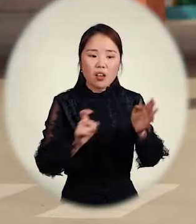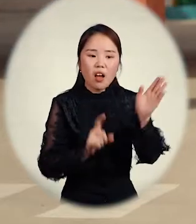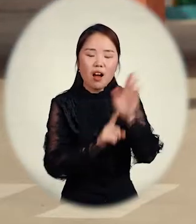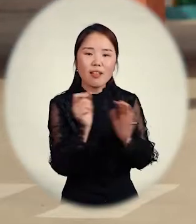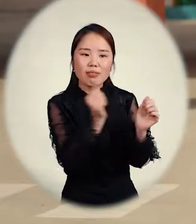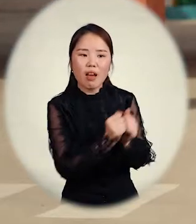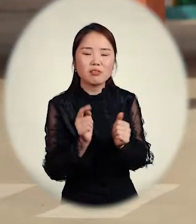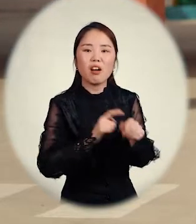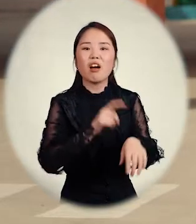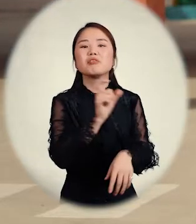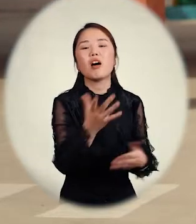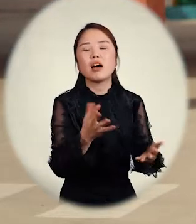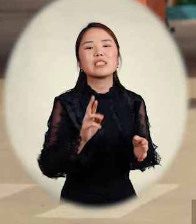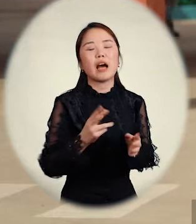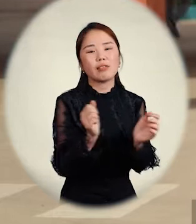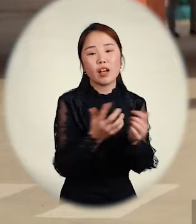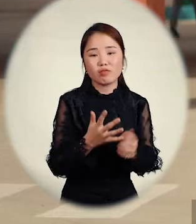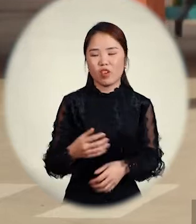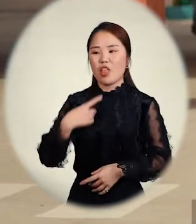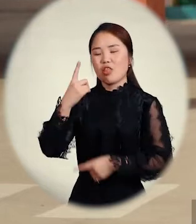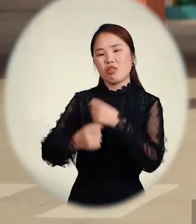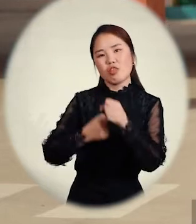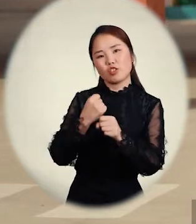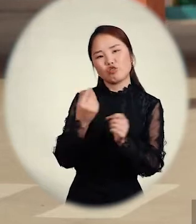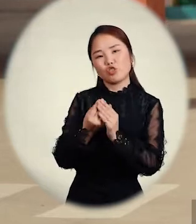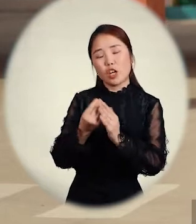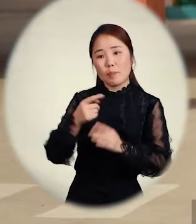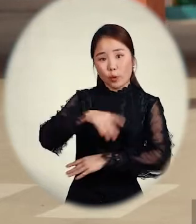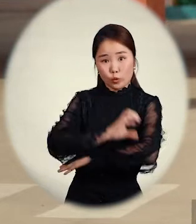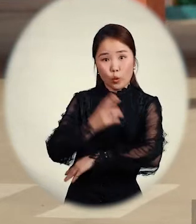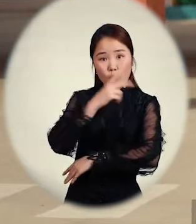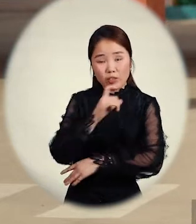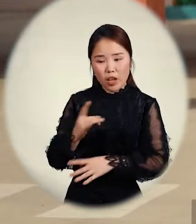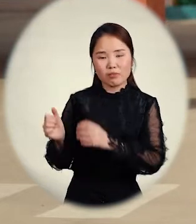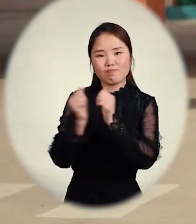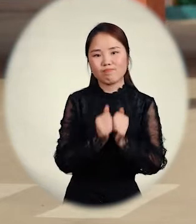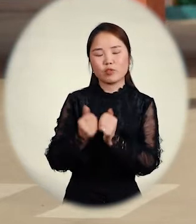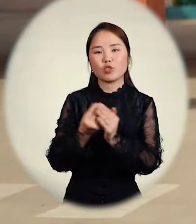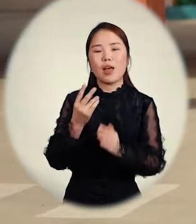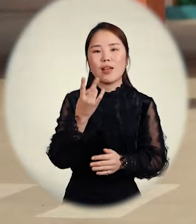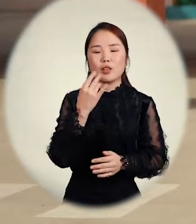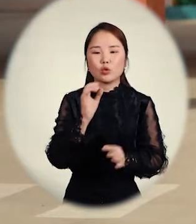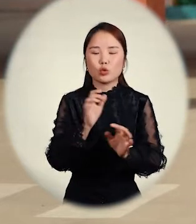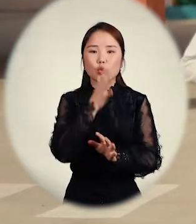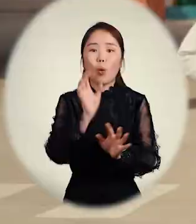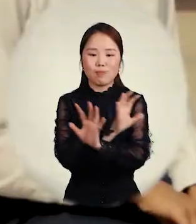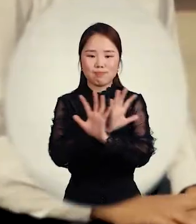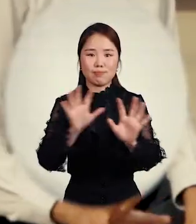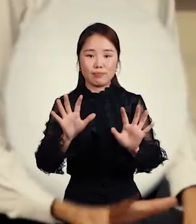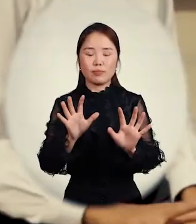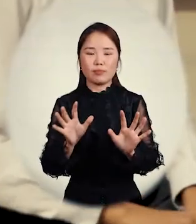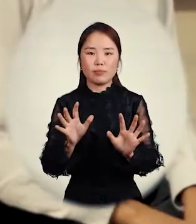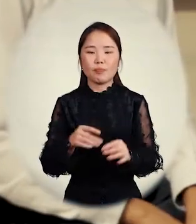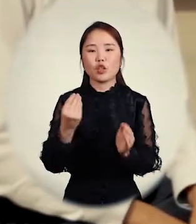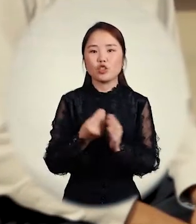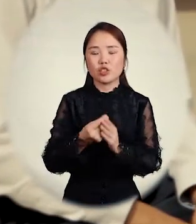тагаараа найзлж чинь. Ер нь тагаар яагаад найзлж юу? Нэг жил яг энэ сургууль дээр л басан. Тэгээд нөгөө юу? Өмнө жил найралт байгаад. 1 2